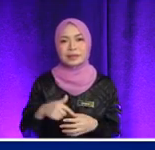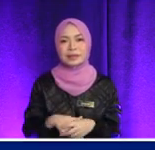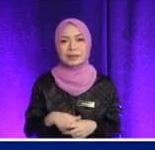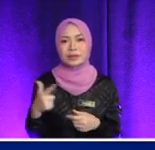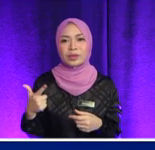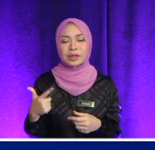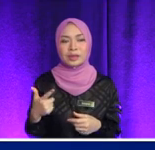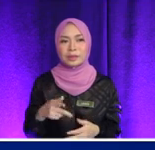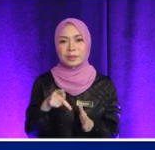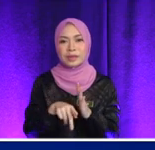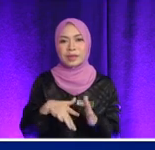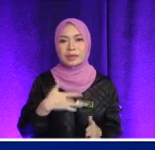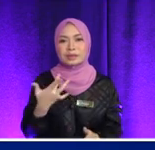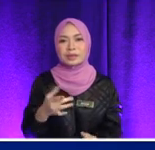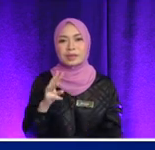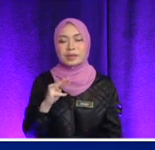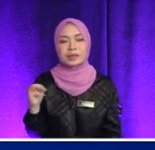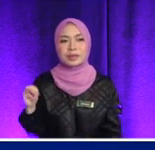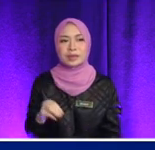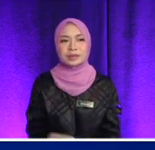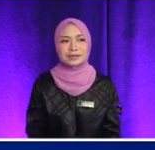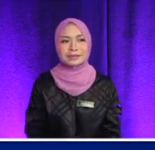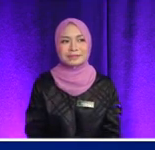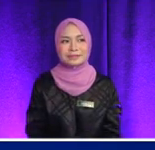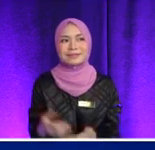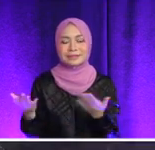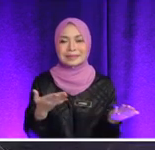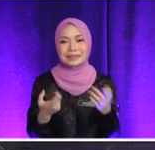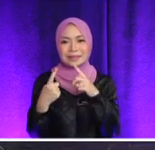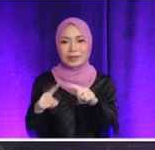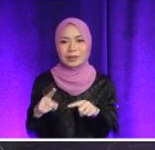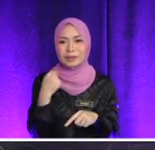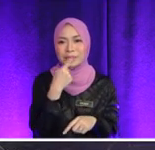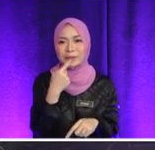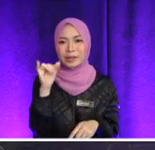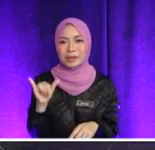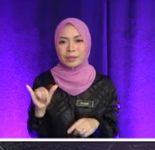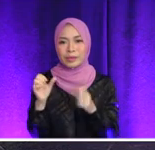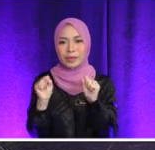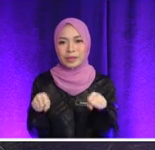ah macam mana itu oke yang boleh oke